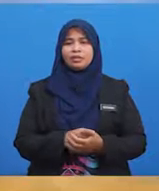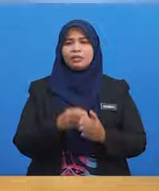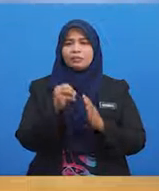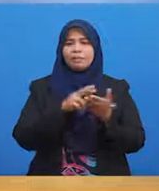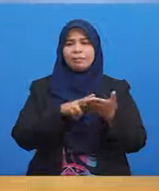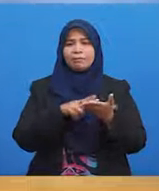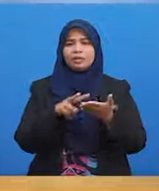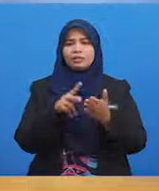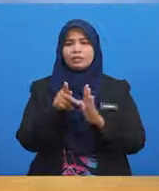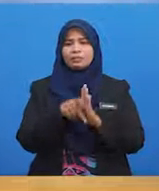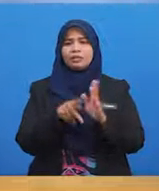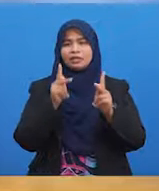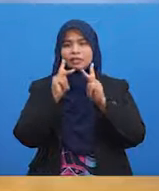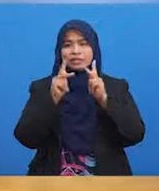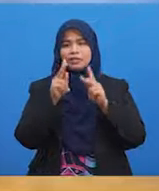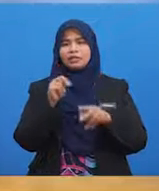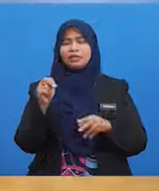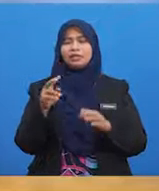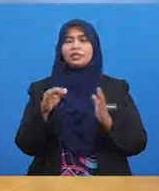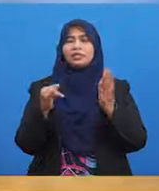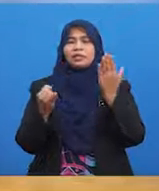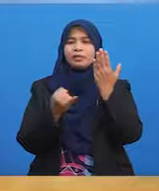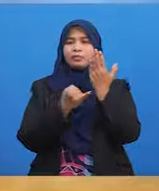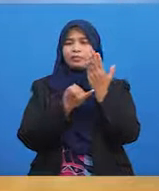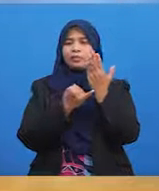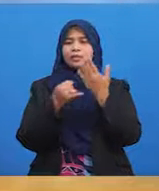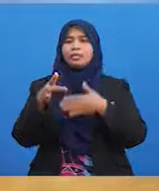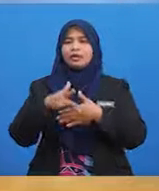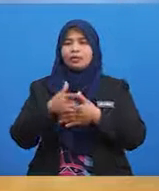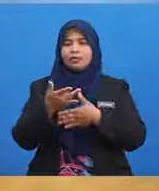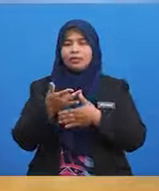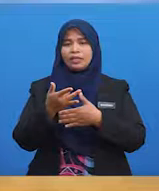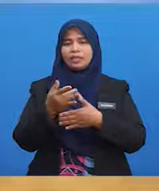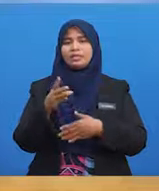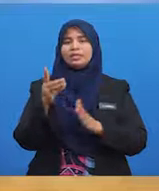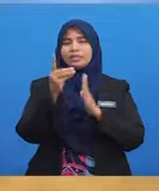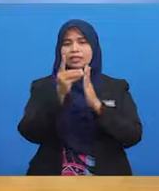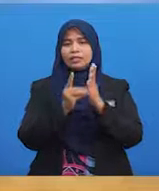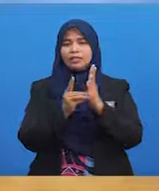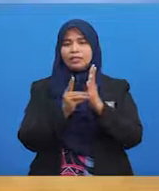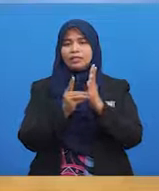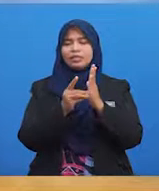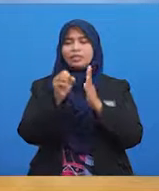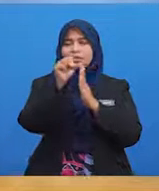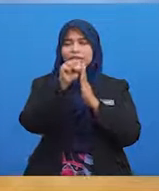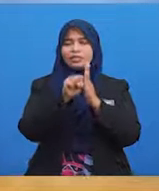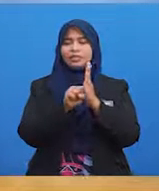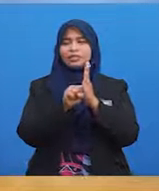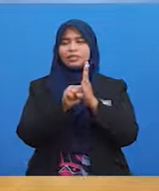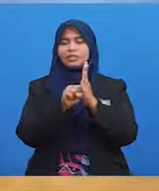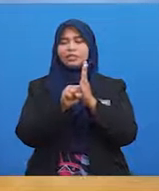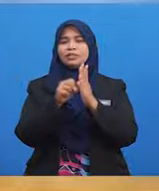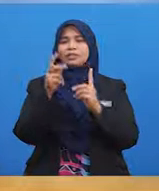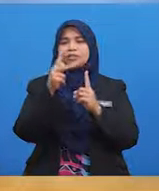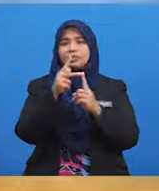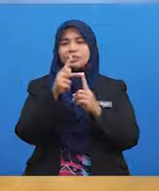membaca perkataan imbuhan awalan di se